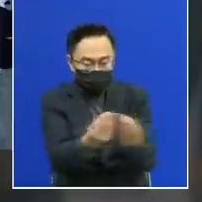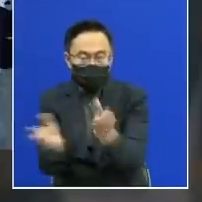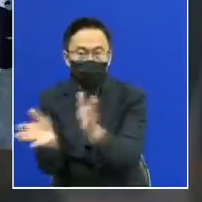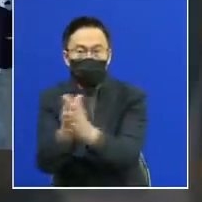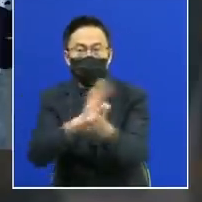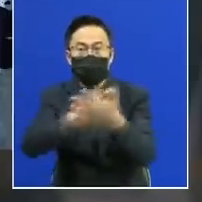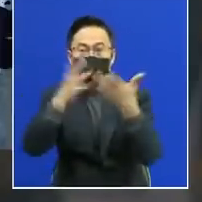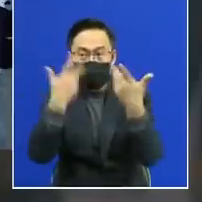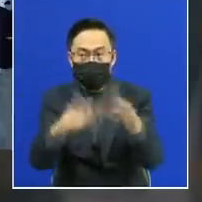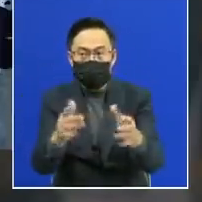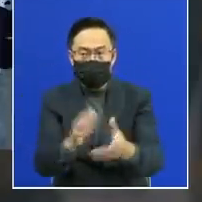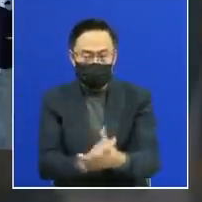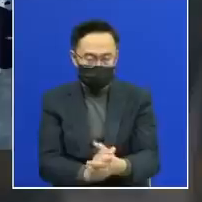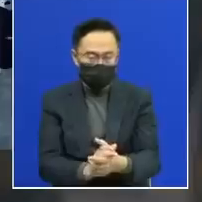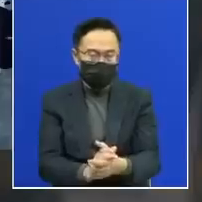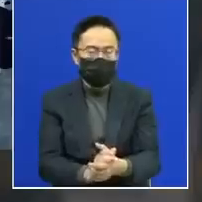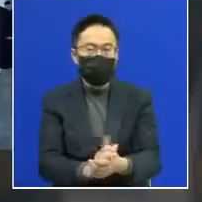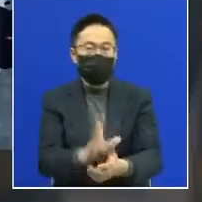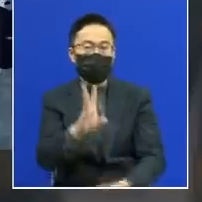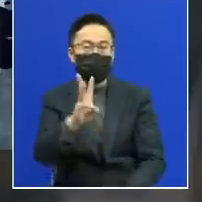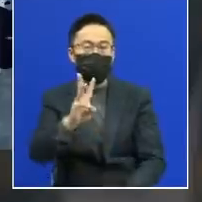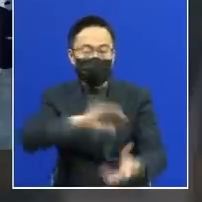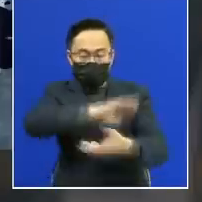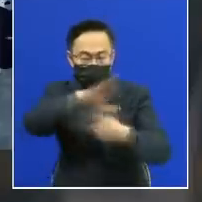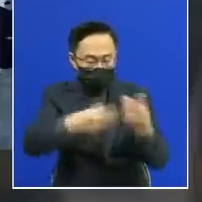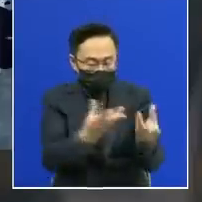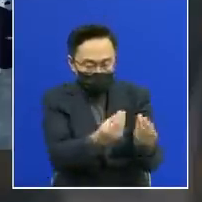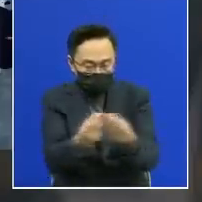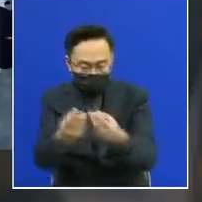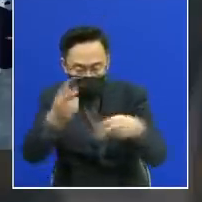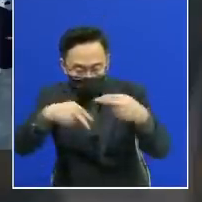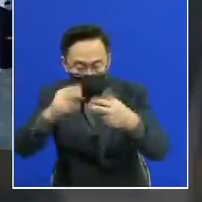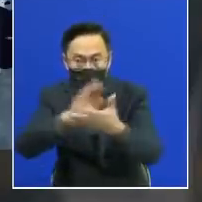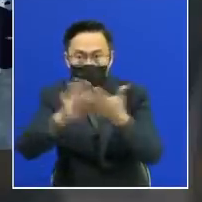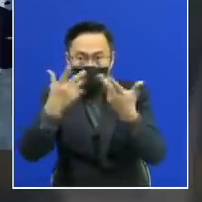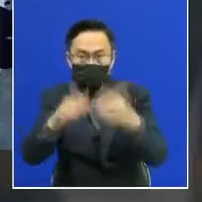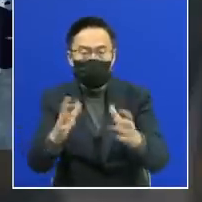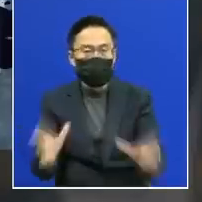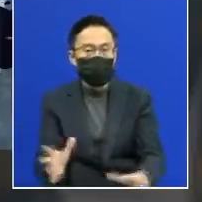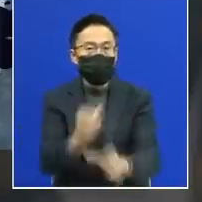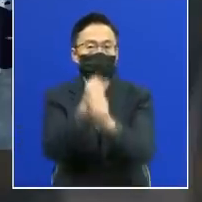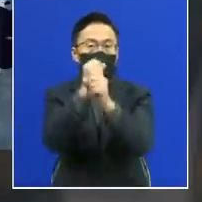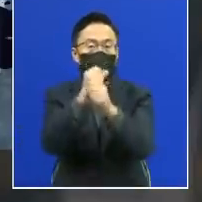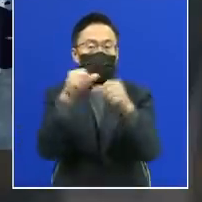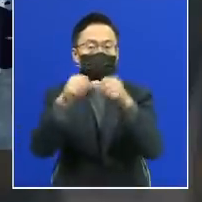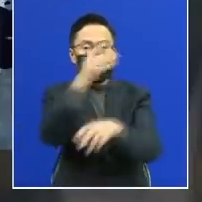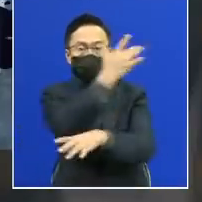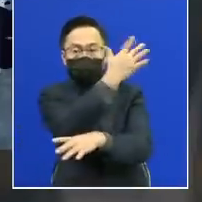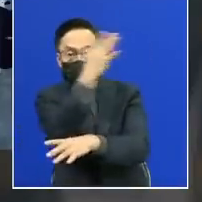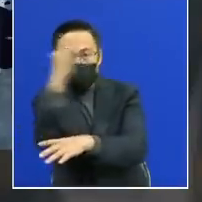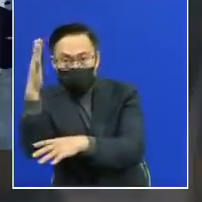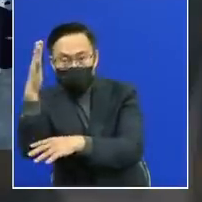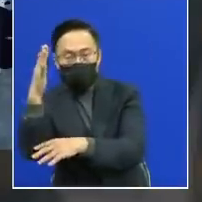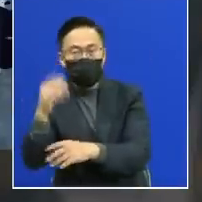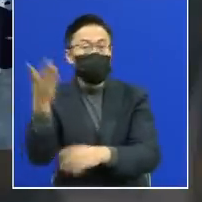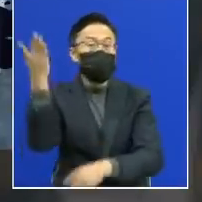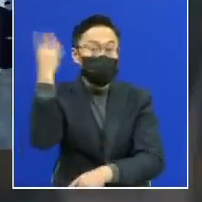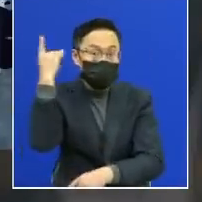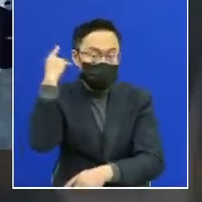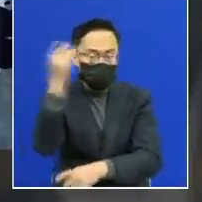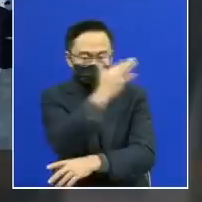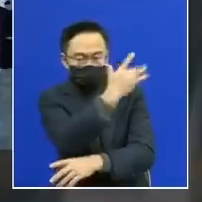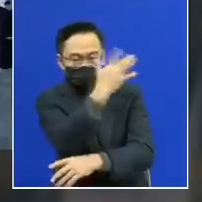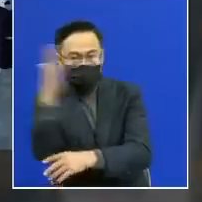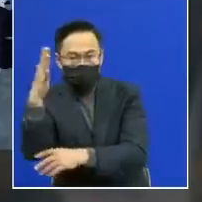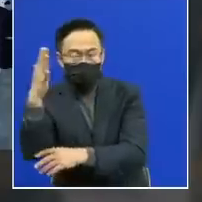จากทั้งหมดในพื้นที่เนี่ย67แปลงพบว่าอยู่ในเขตป่าสงวนแห่งชาติป่าภูซ